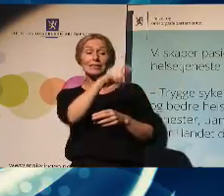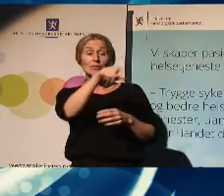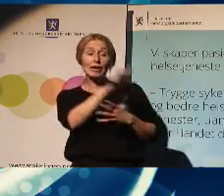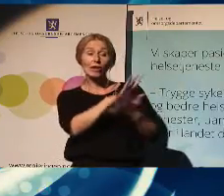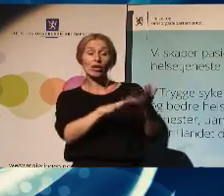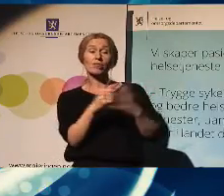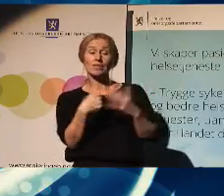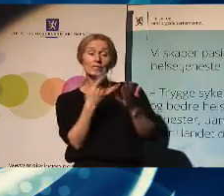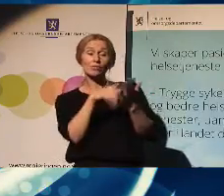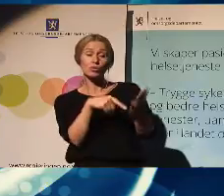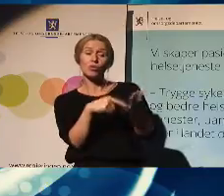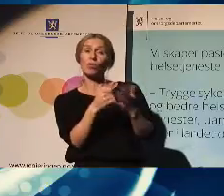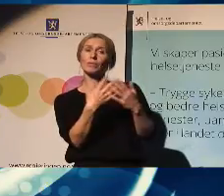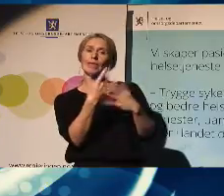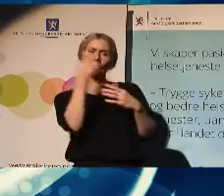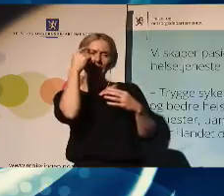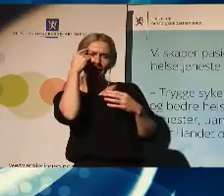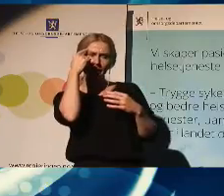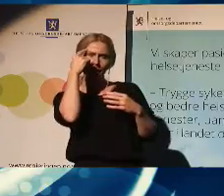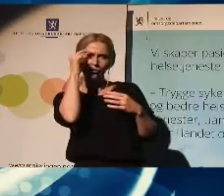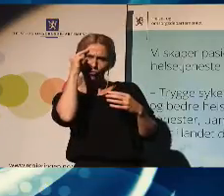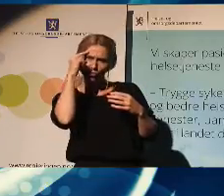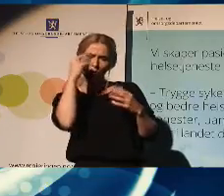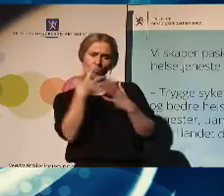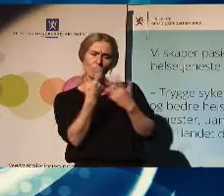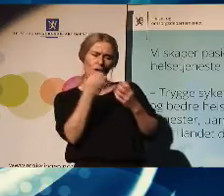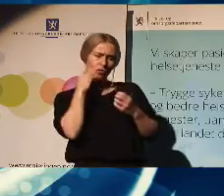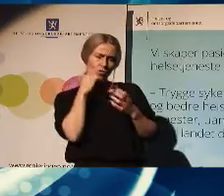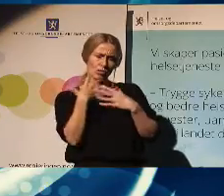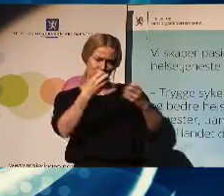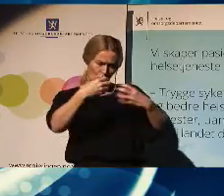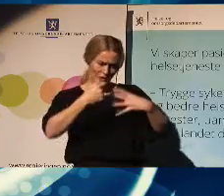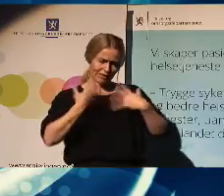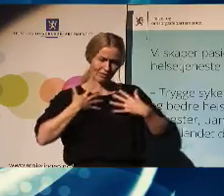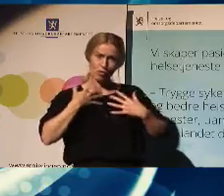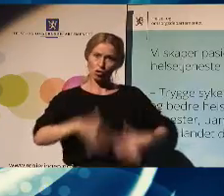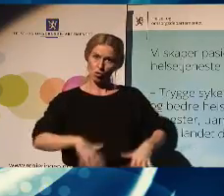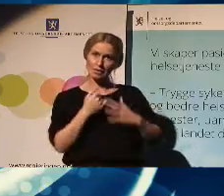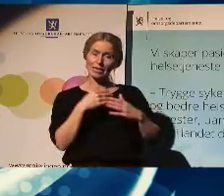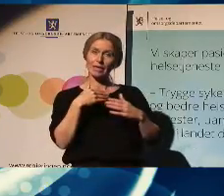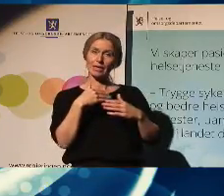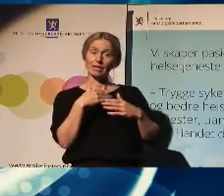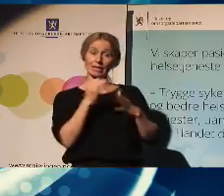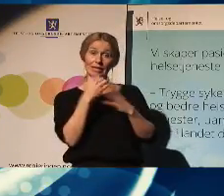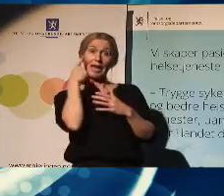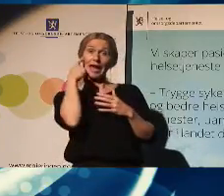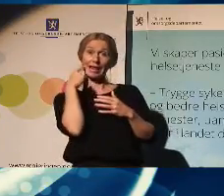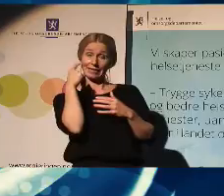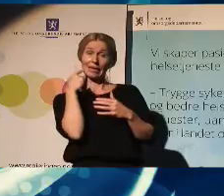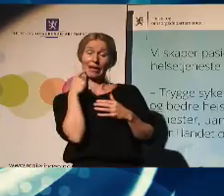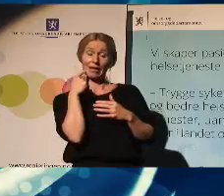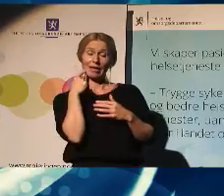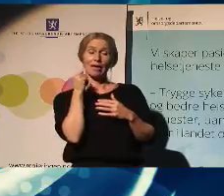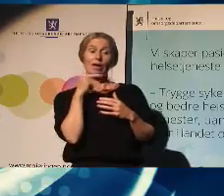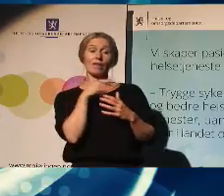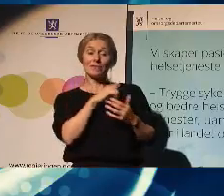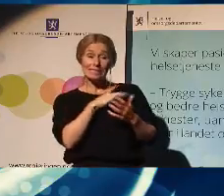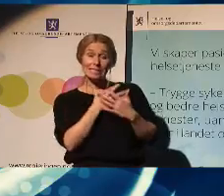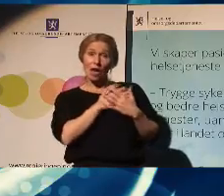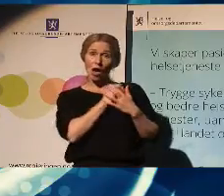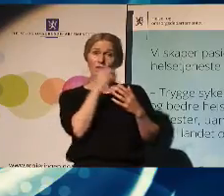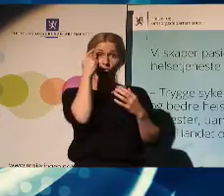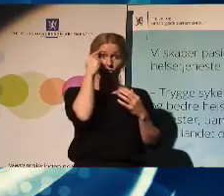forespurt om hva kjennskap de hadde til alkoholens virkning på kroppen etter hvert som de ble eldre. Dersom de har kunnskap om dette, så snakker vi litt om